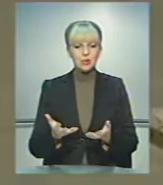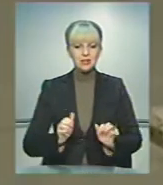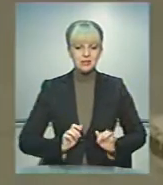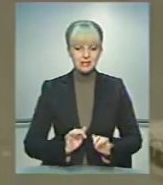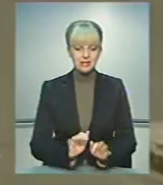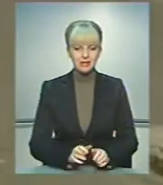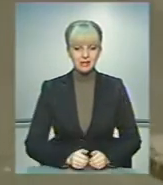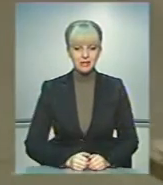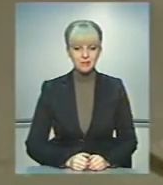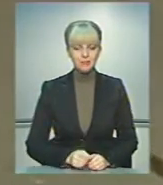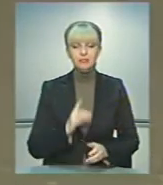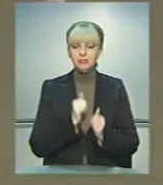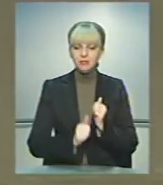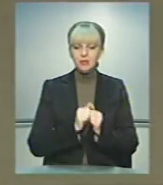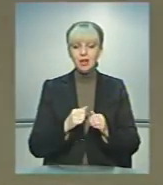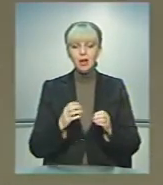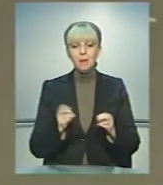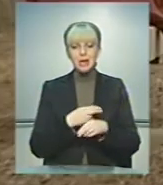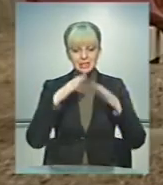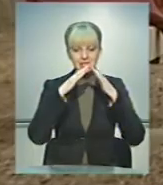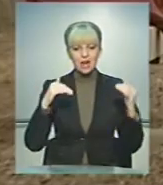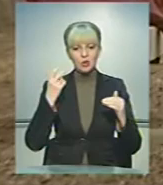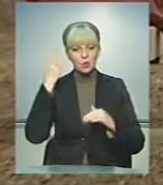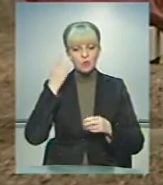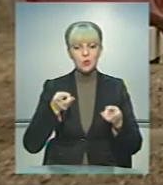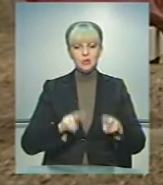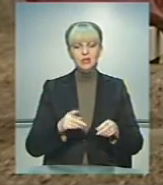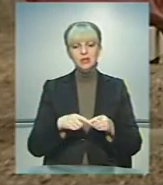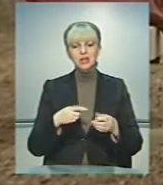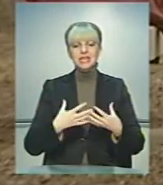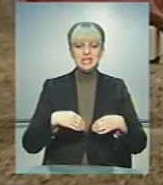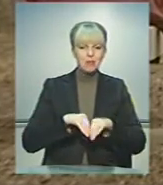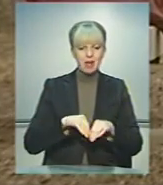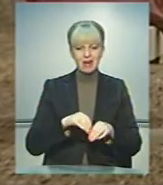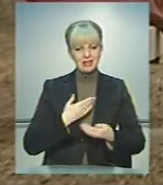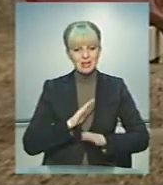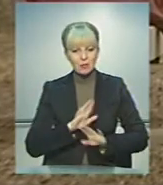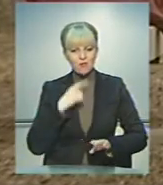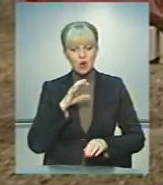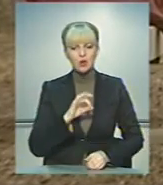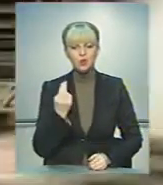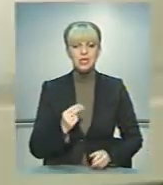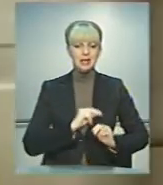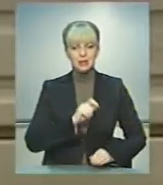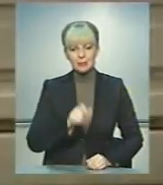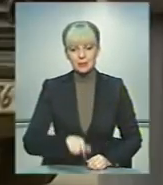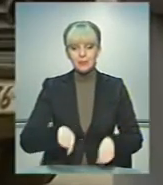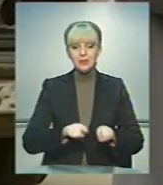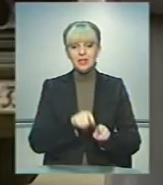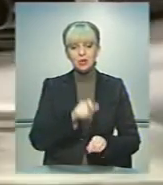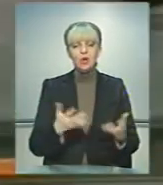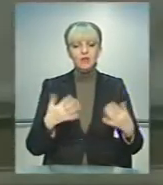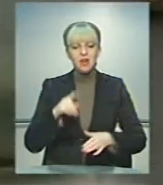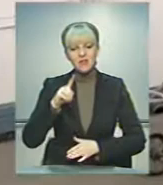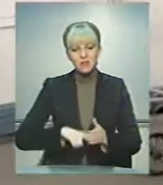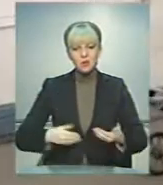дій. Найчастіше без даху над головою залишаються через сімейно-побутові негаразди, кажуть соціальні працівники. Такі люди втрачають